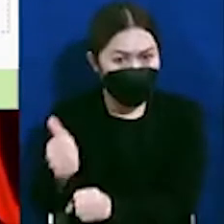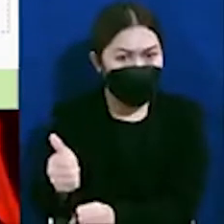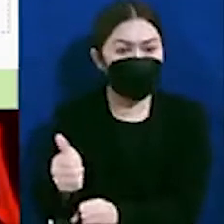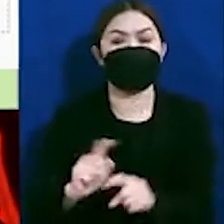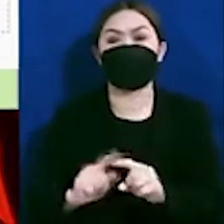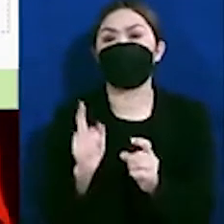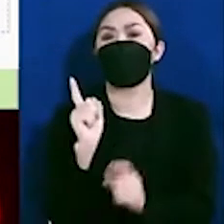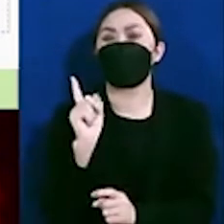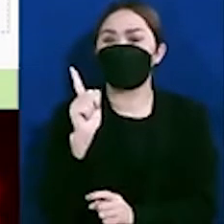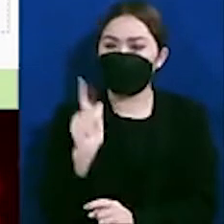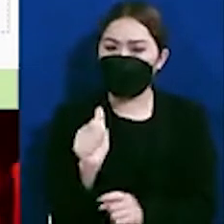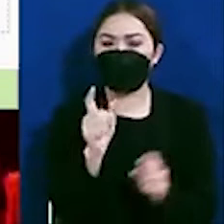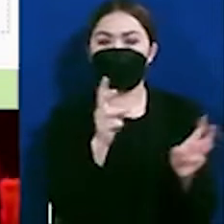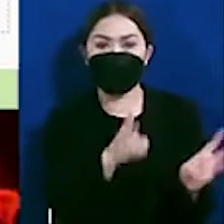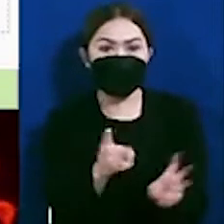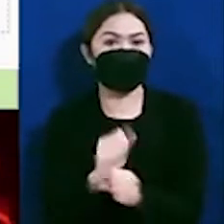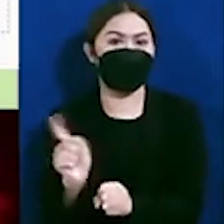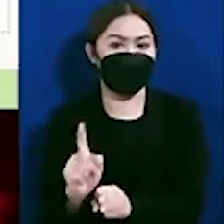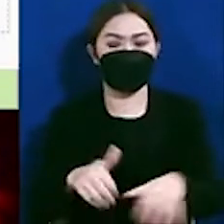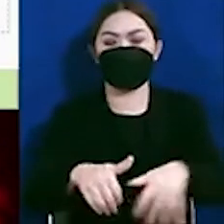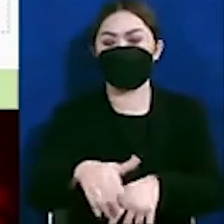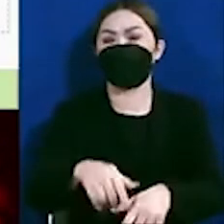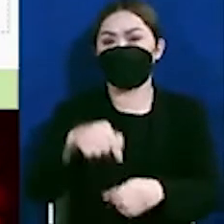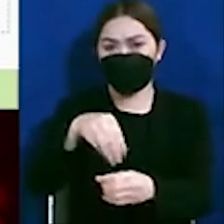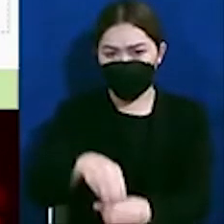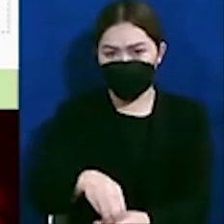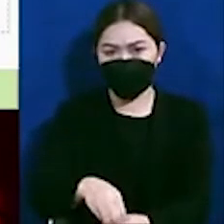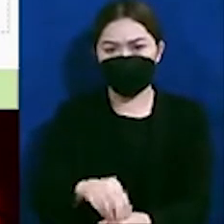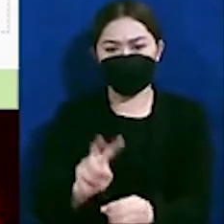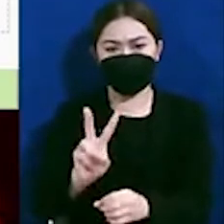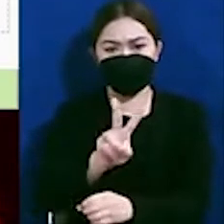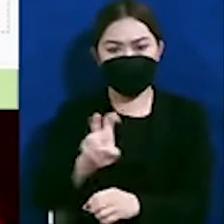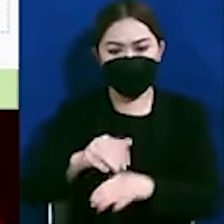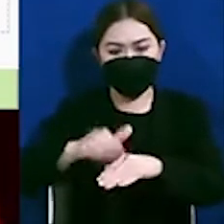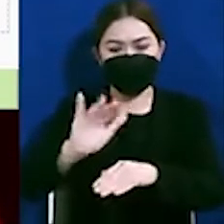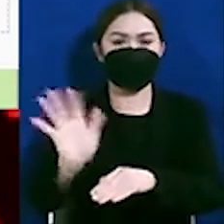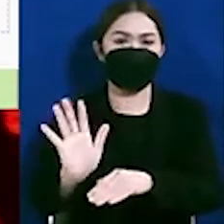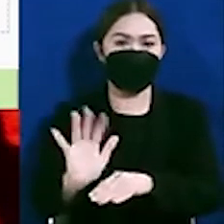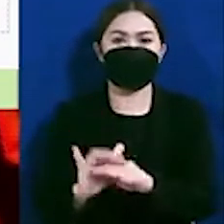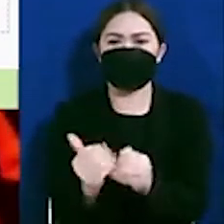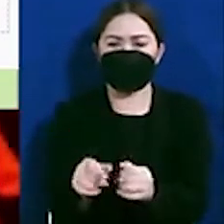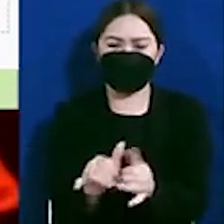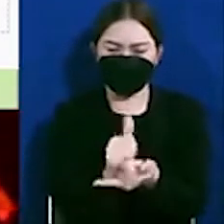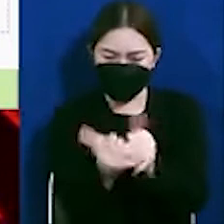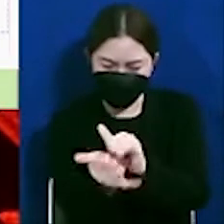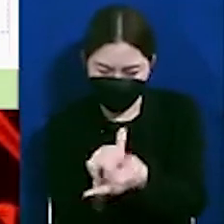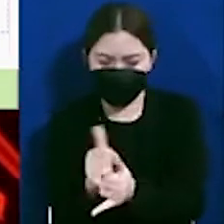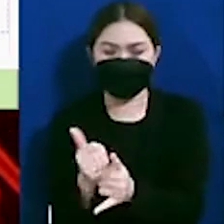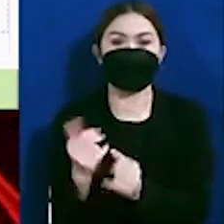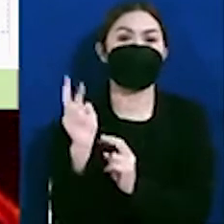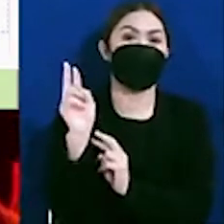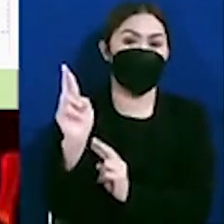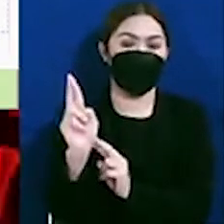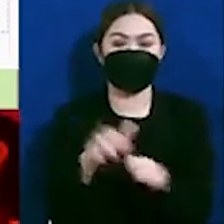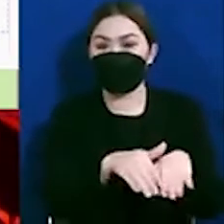แต่โดยหลักแล้วบอกว่าคอมมิวนิตี้ isolationยังไม่ควรจะเกิน 200คนนะครับเพราะไม่งั้นจะแออัดจนเกินไปอันนี้ก็เป็น